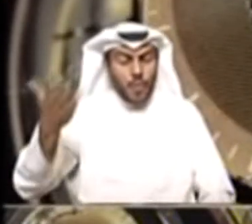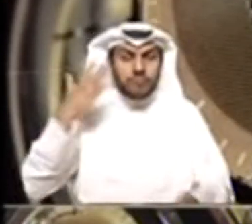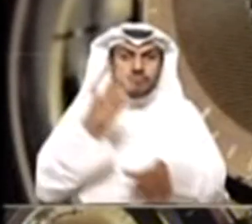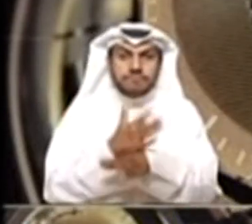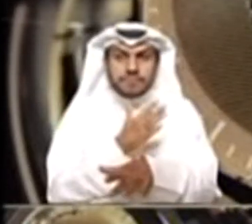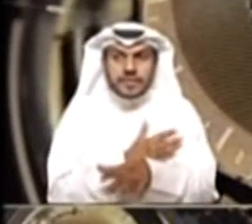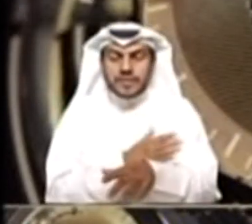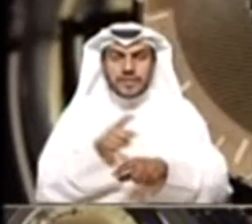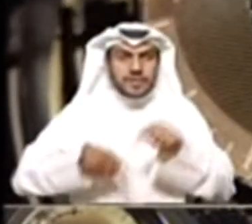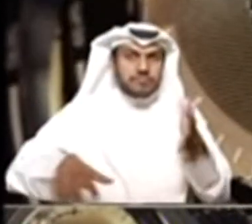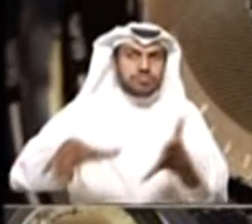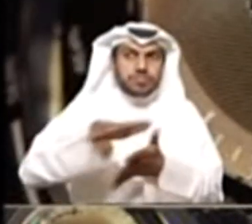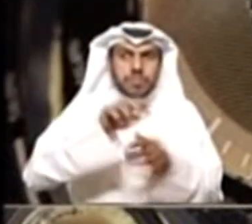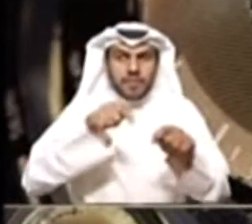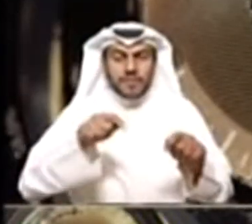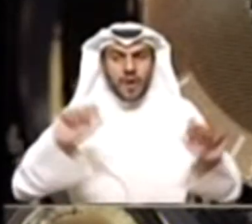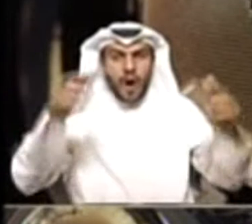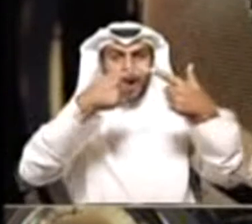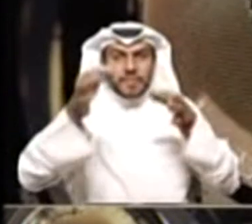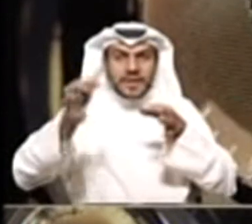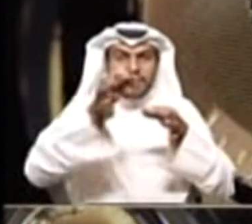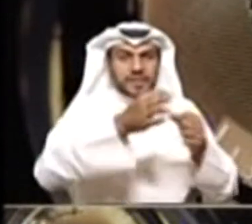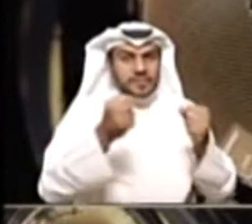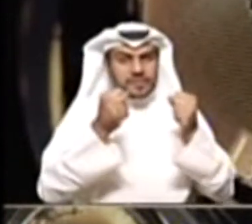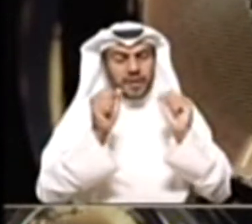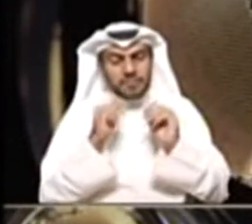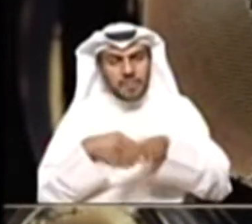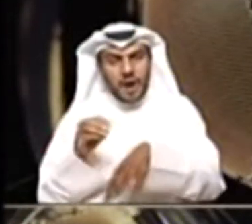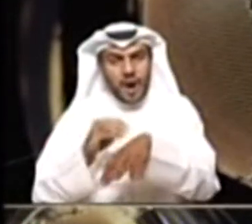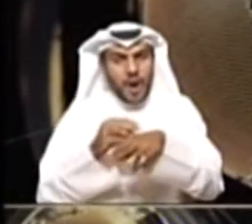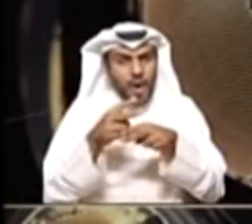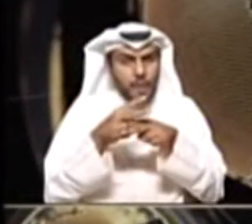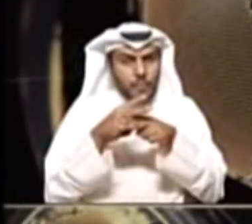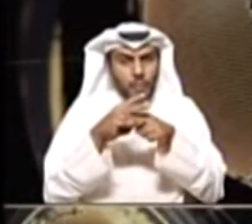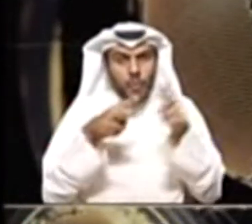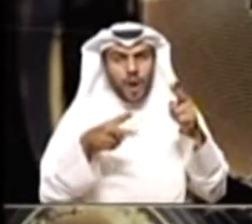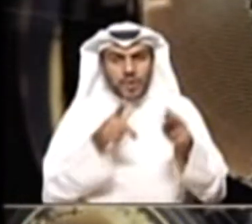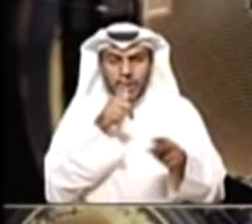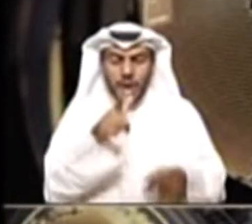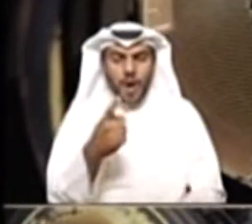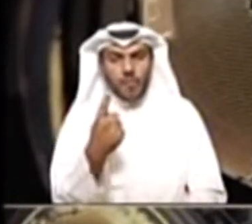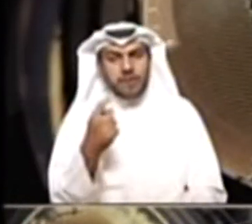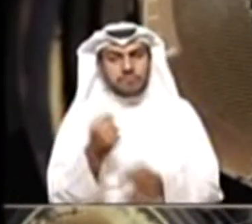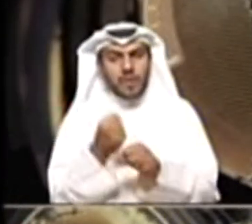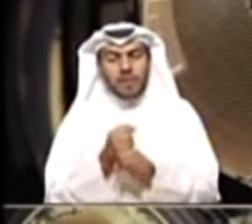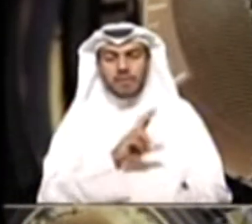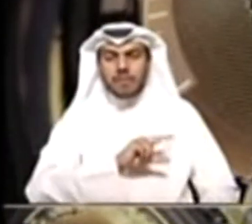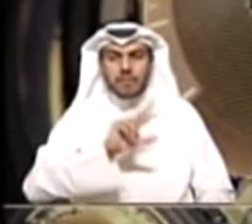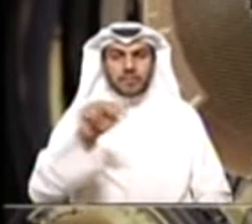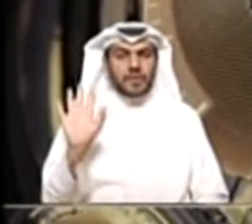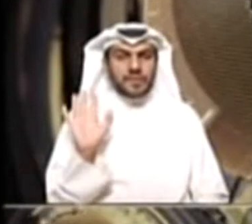من الاضطرابات والحروب، مع التأكيد على موقف دولة الكويت الثابت والداعي